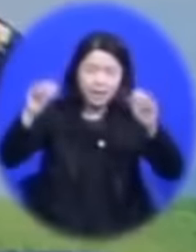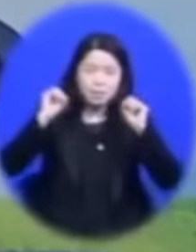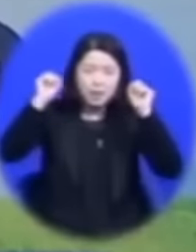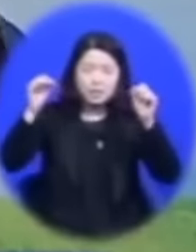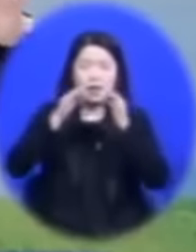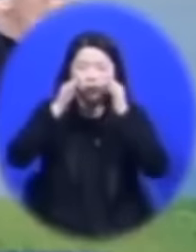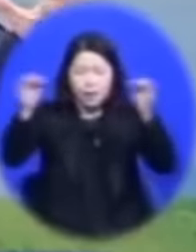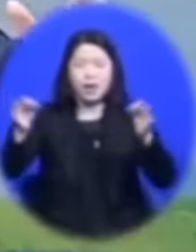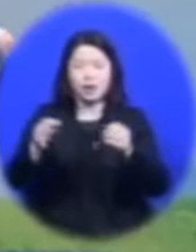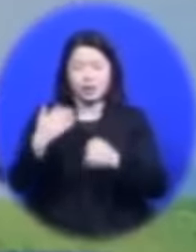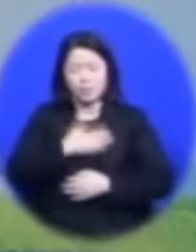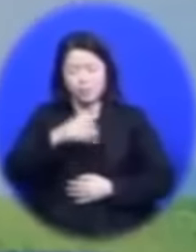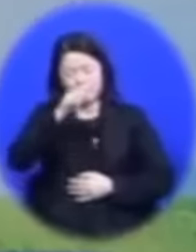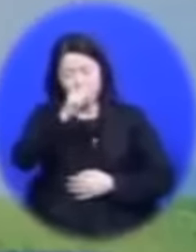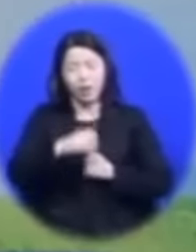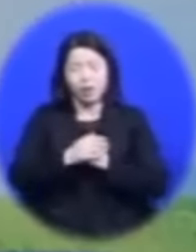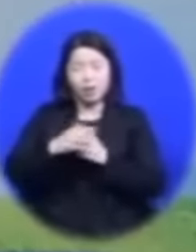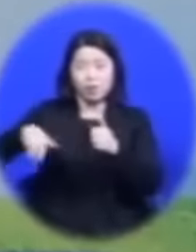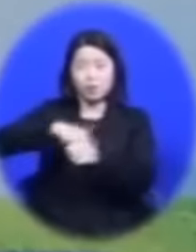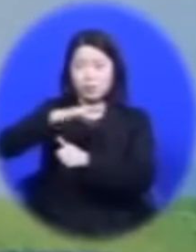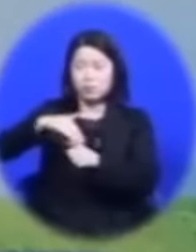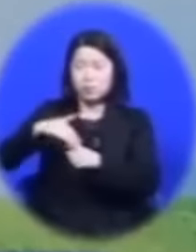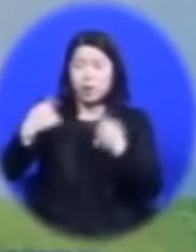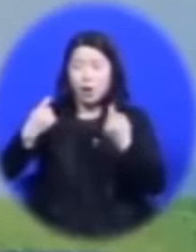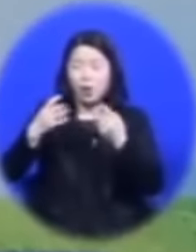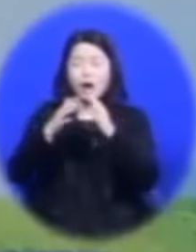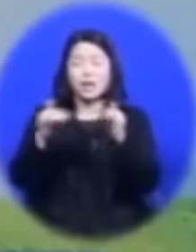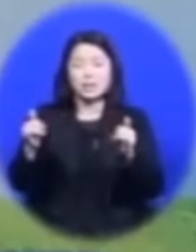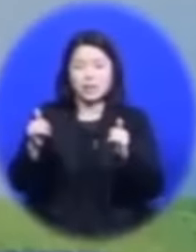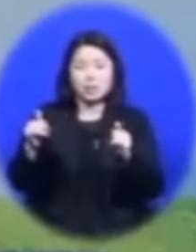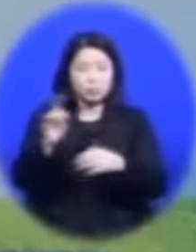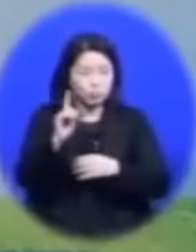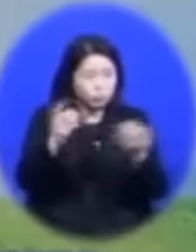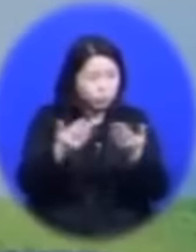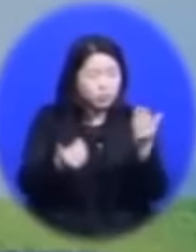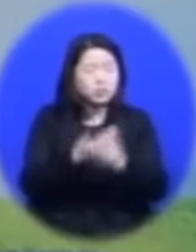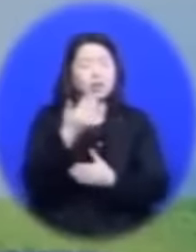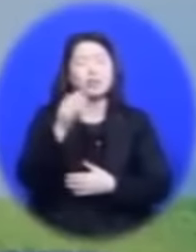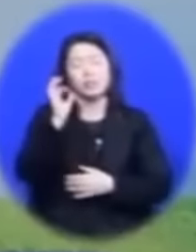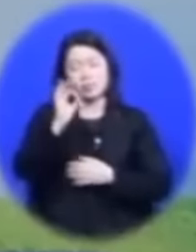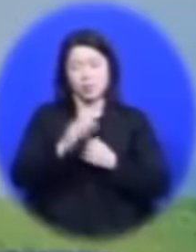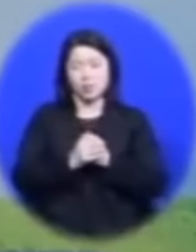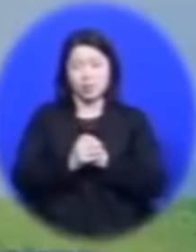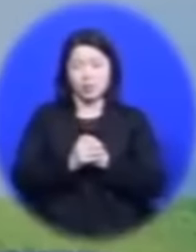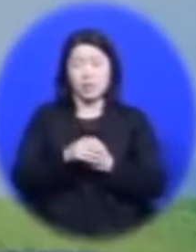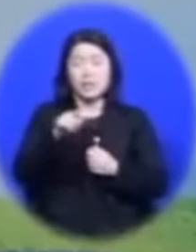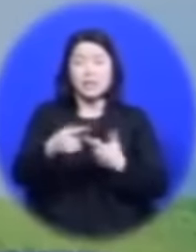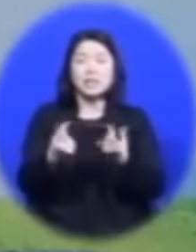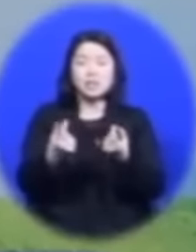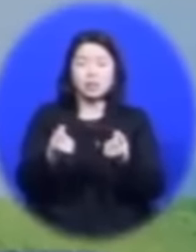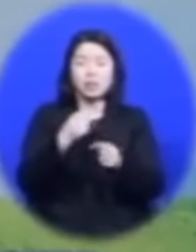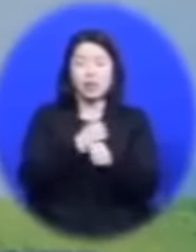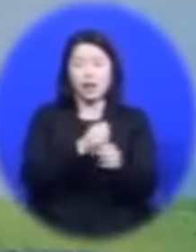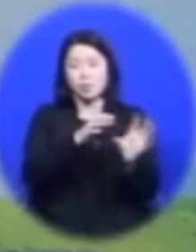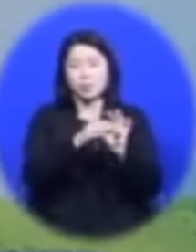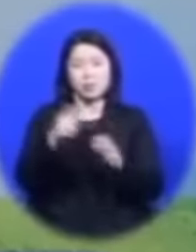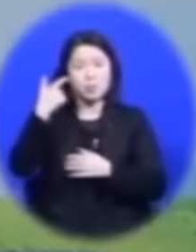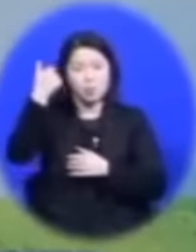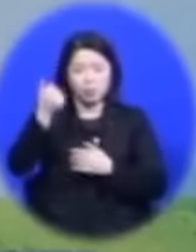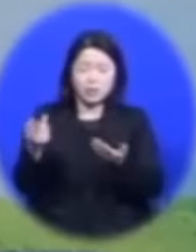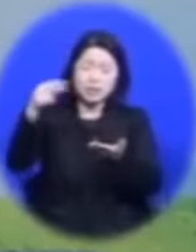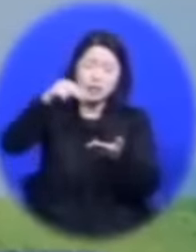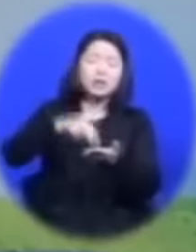질러서 그 주변의 관광객들이 다 무슨 일이 났나 싶었죠. 이렇게 하면서 그 목사님을 이렇게 세운 거예요.